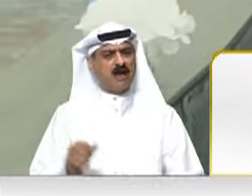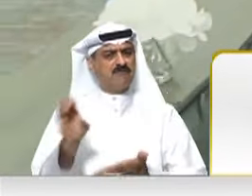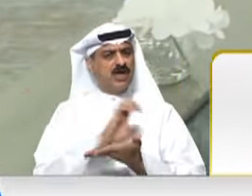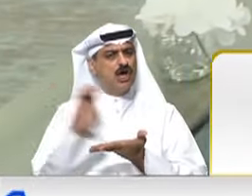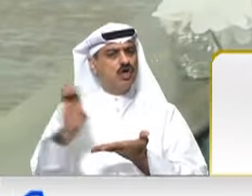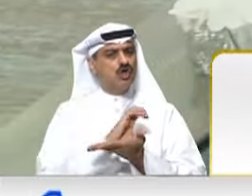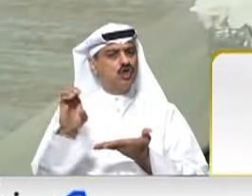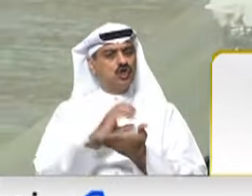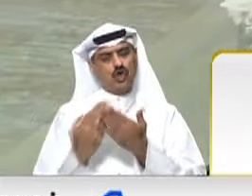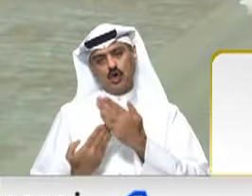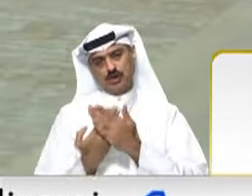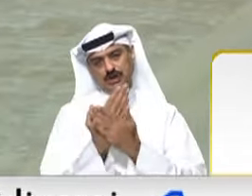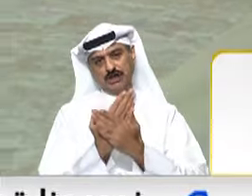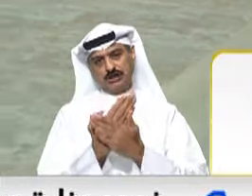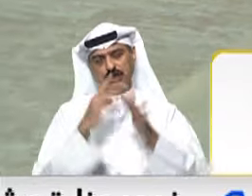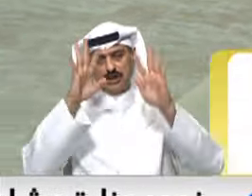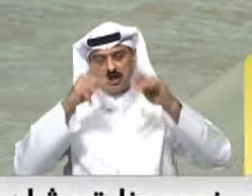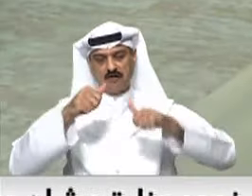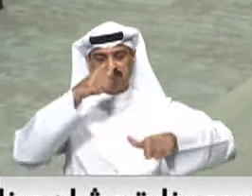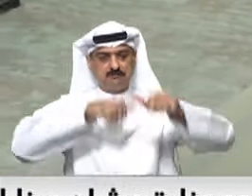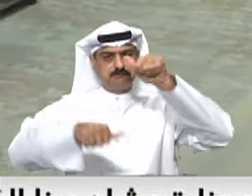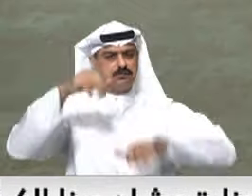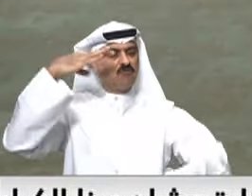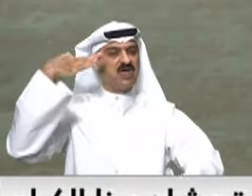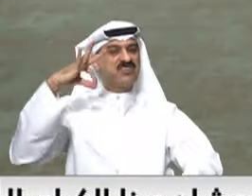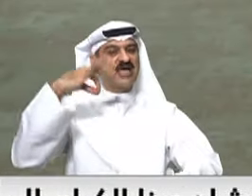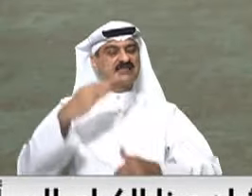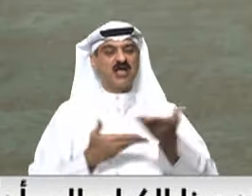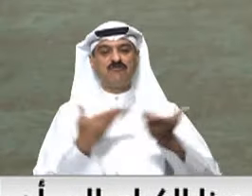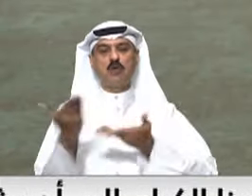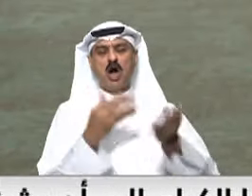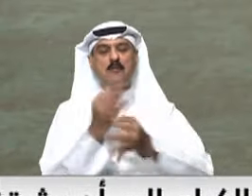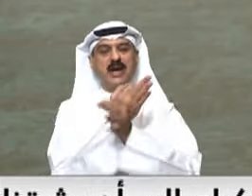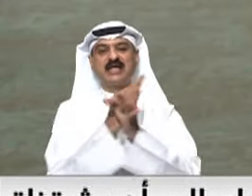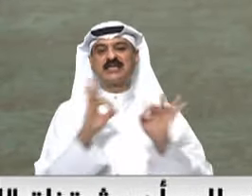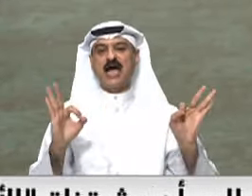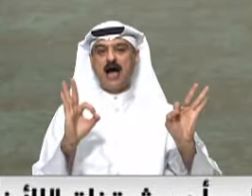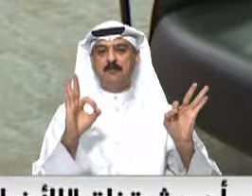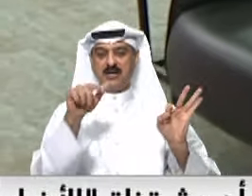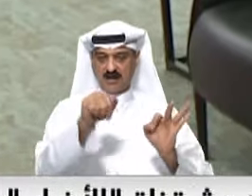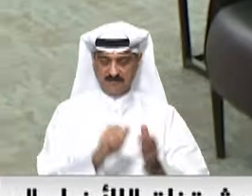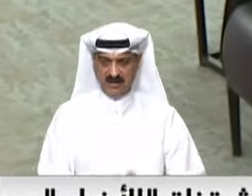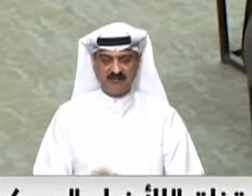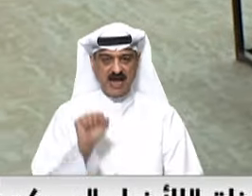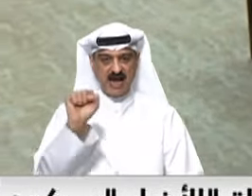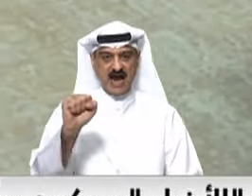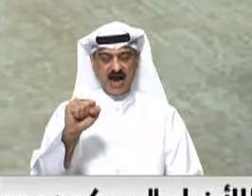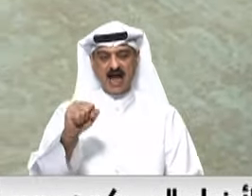والذكاء الاصطناعي في إنجاز معاملات المواطنين فيما